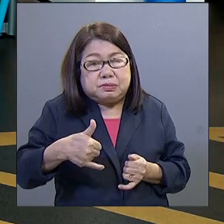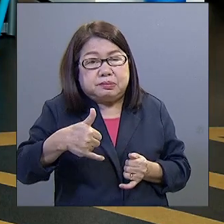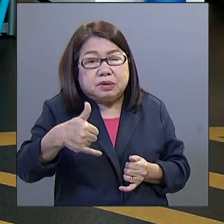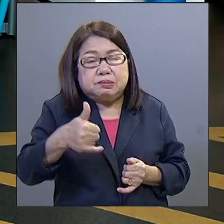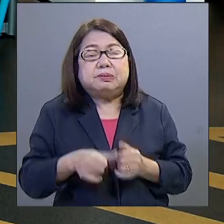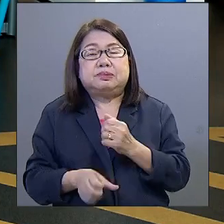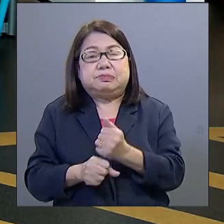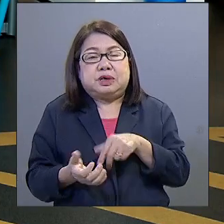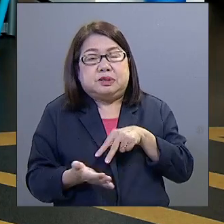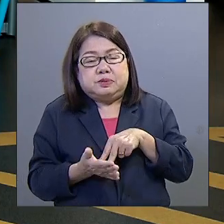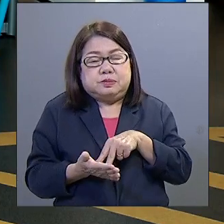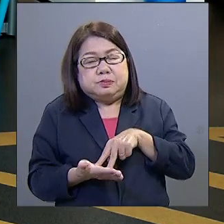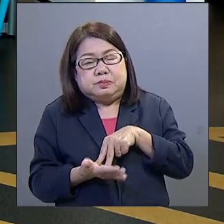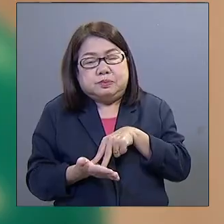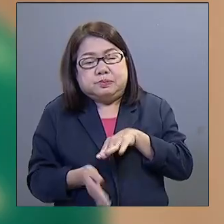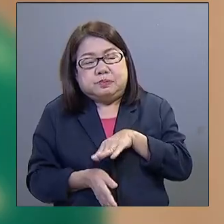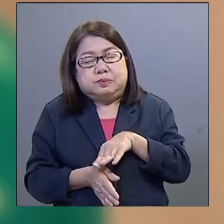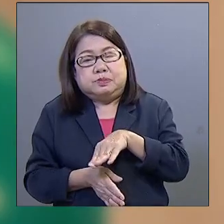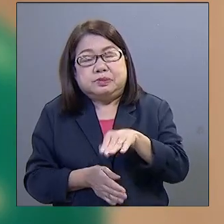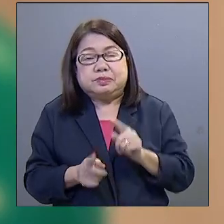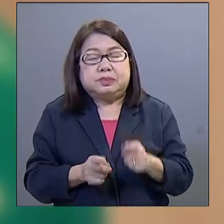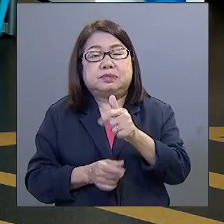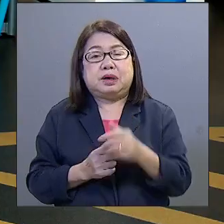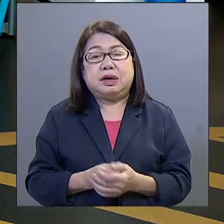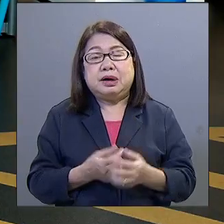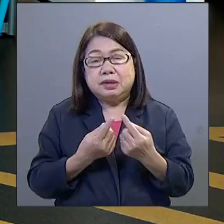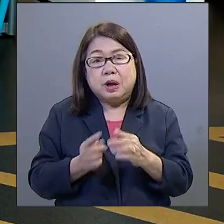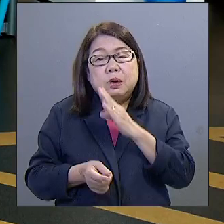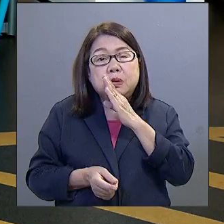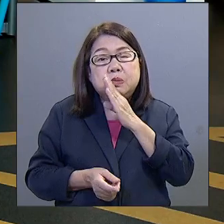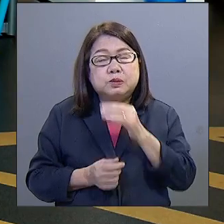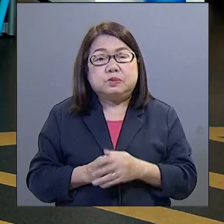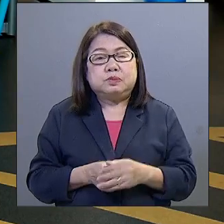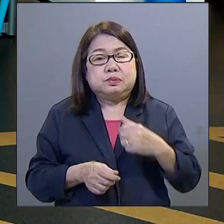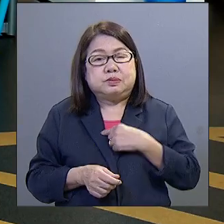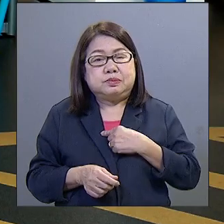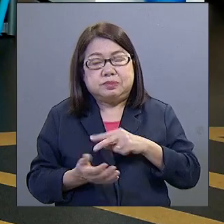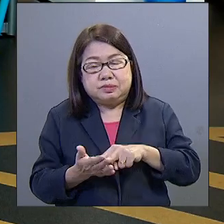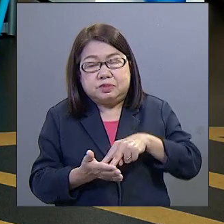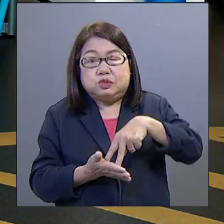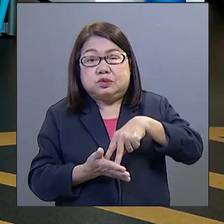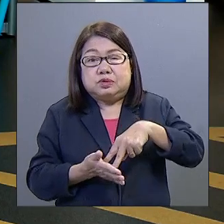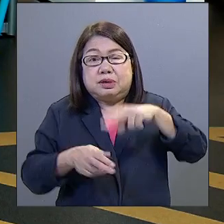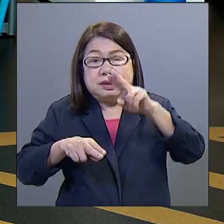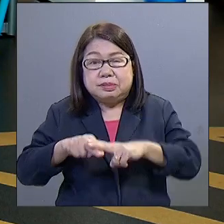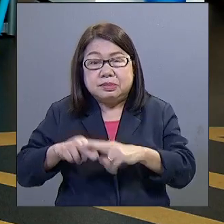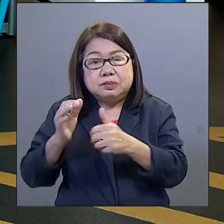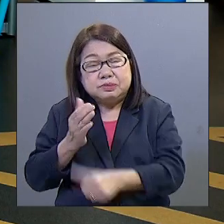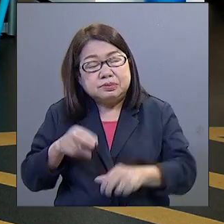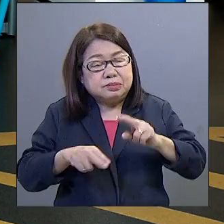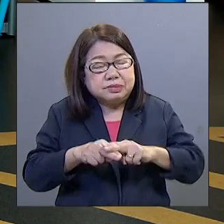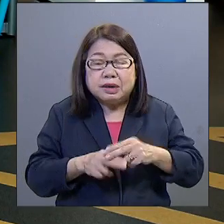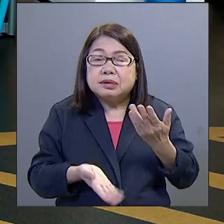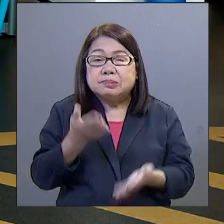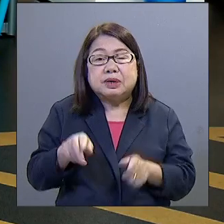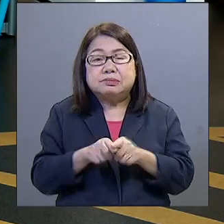ที่แคบๆได้เนี่ยก็จะไม่ทำให้เสี่ยงล้มหรือแม้แต่ขณะที่จะยืนลุกจากชักโครกเนี่ยค่ะหรือจากเก้าอี้เนี่ยก็ต้องใช้ขา